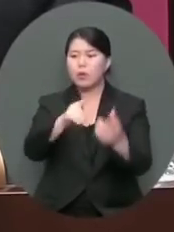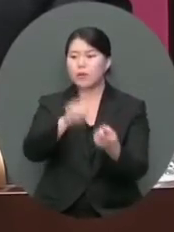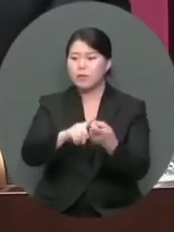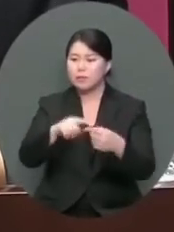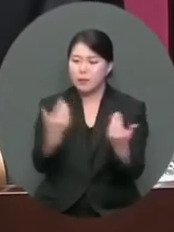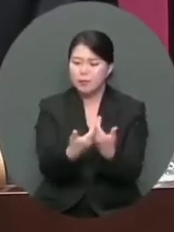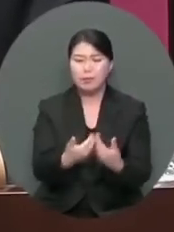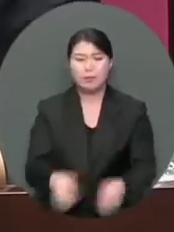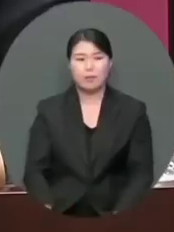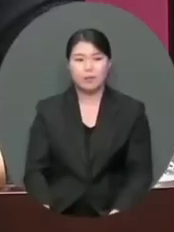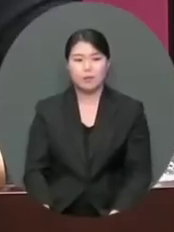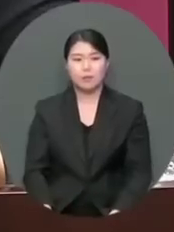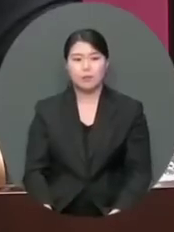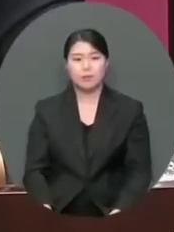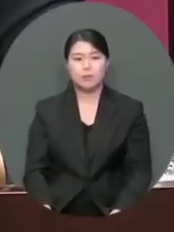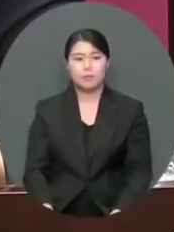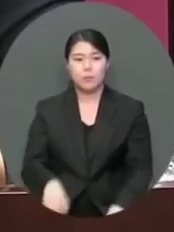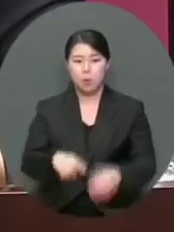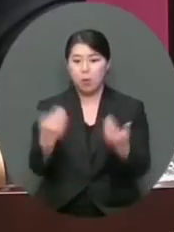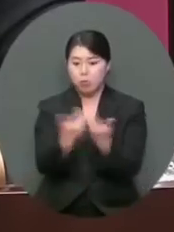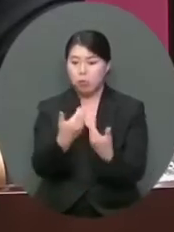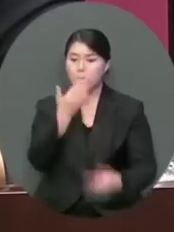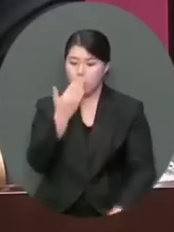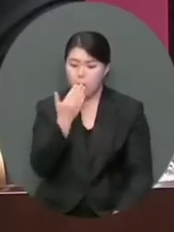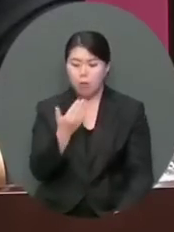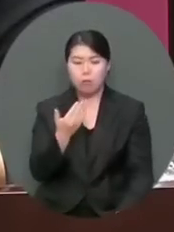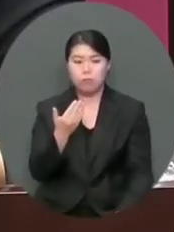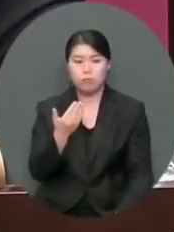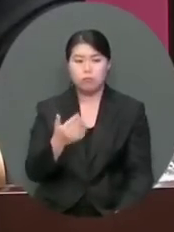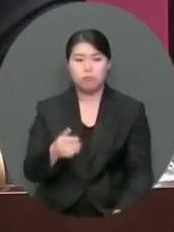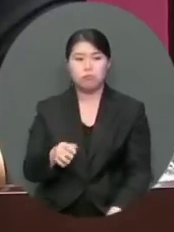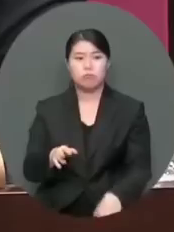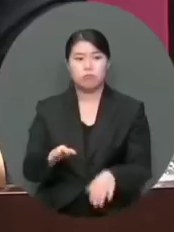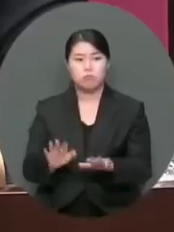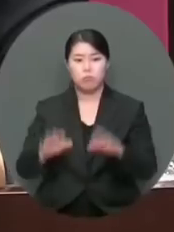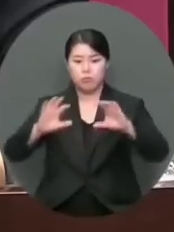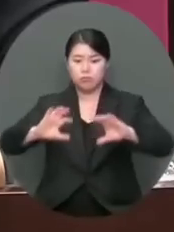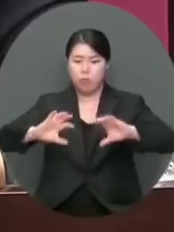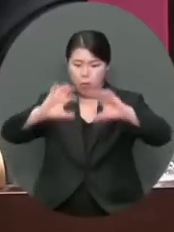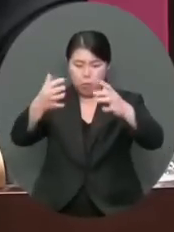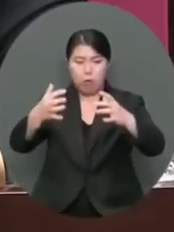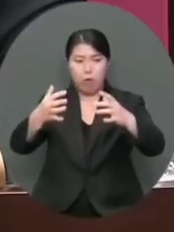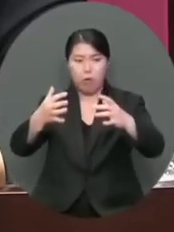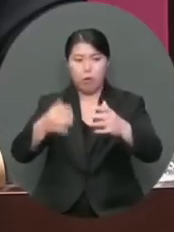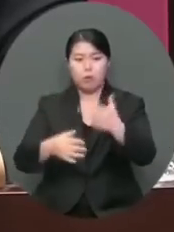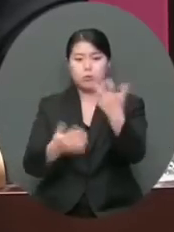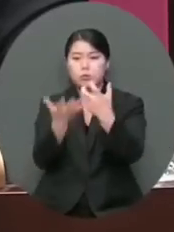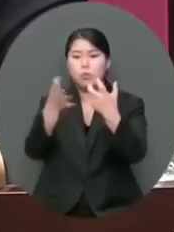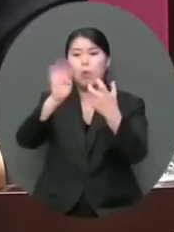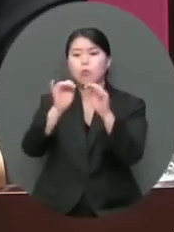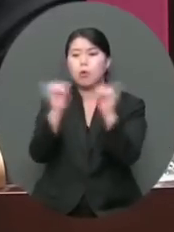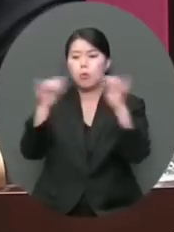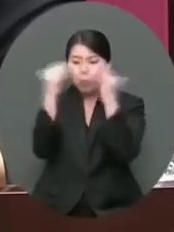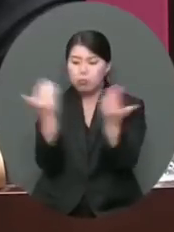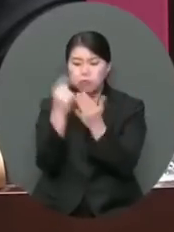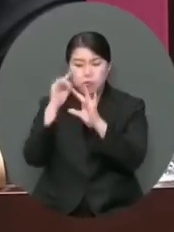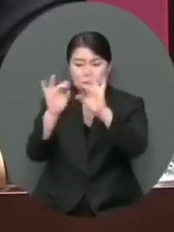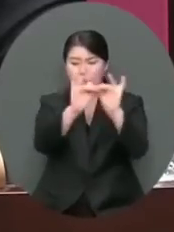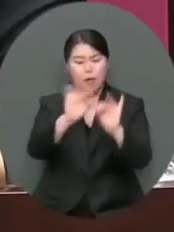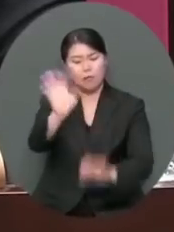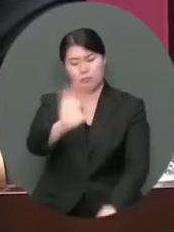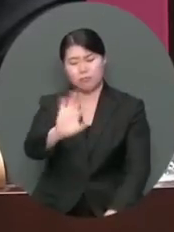거 아니에요? 아니 그리고 반대할 수도 있습니다. 어떻게 해서 도대체 전 세계 저 70억 인구가 다 찬성을 하겠어요.